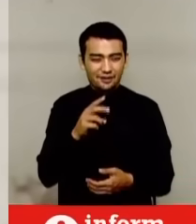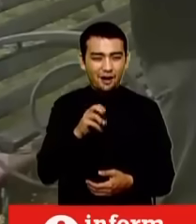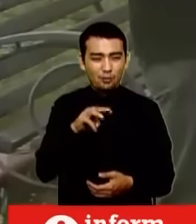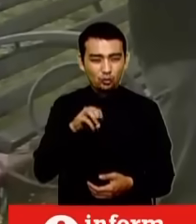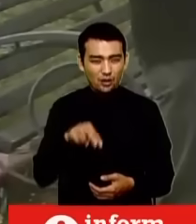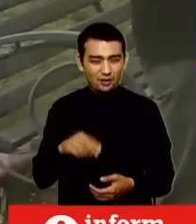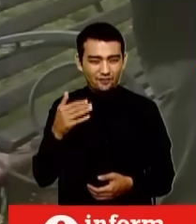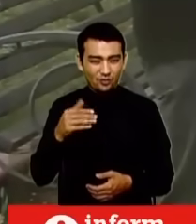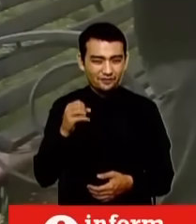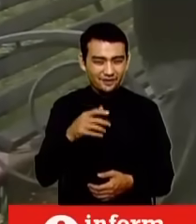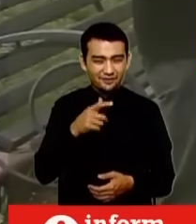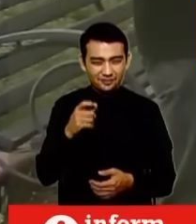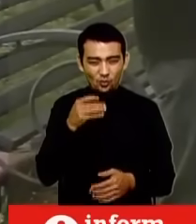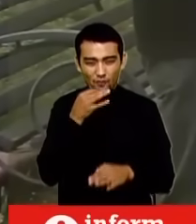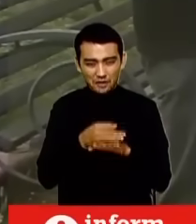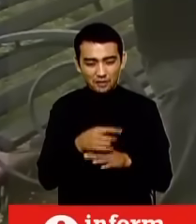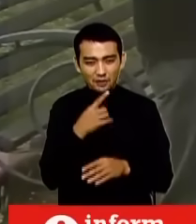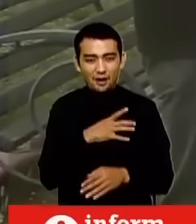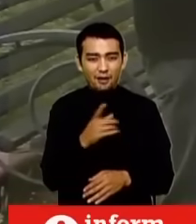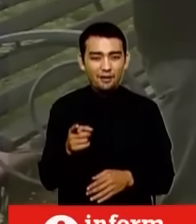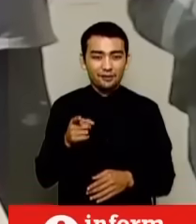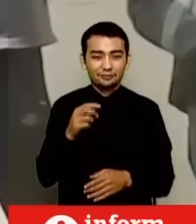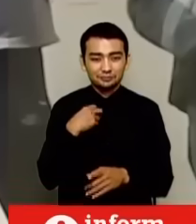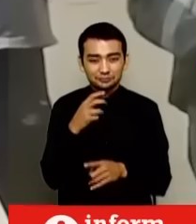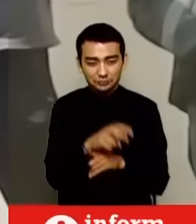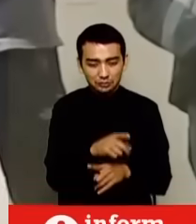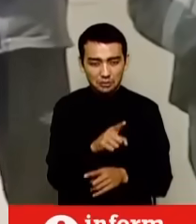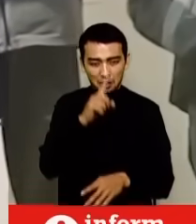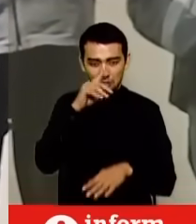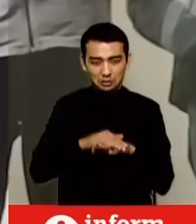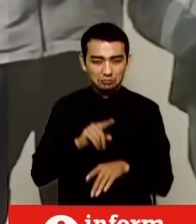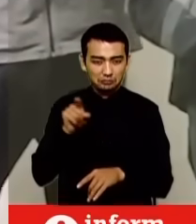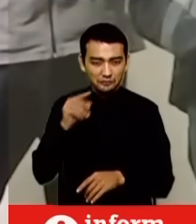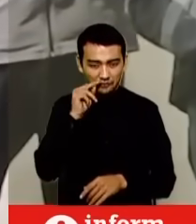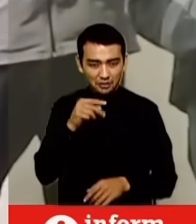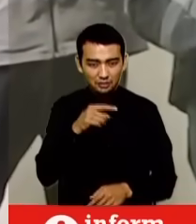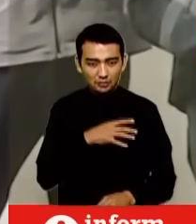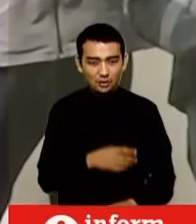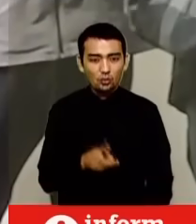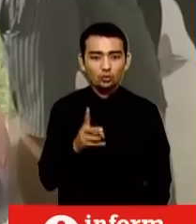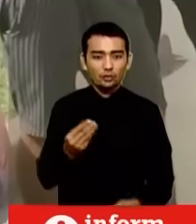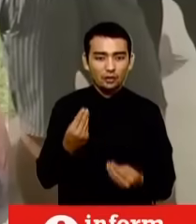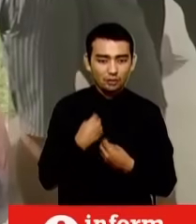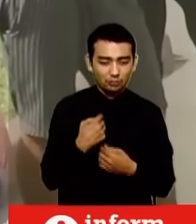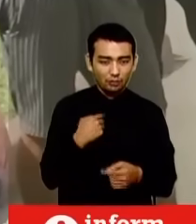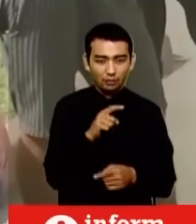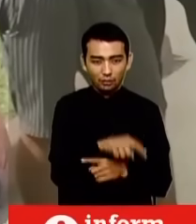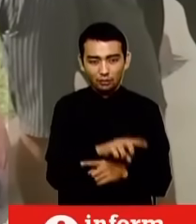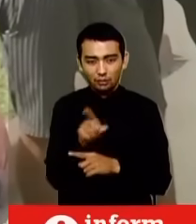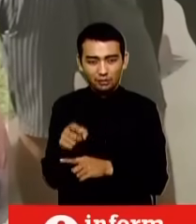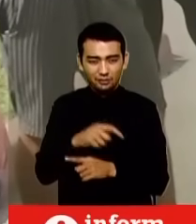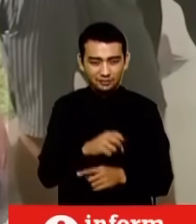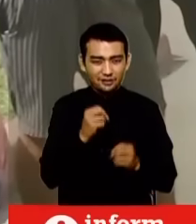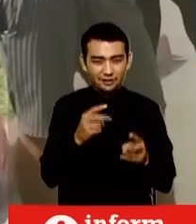десе, ондағылар қалалық әкімдікке сілтеді дейді. Сол қашан береді? Кім береді соны? Енді анда